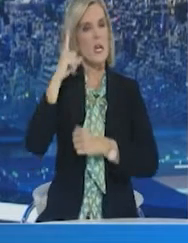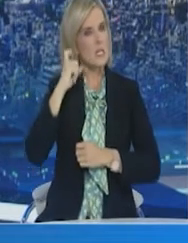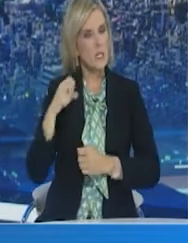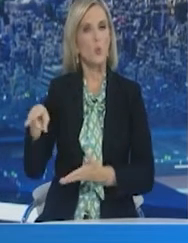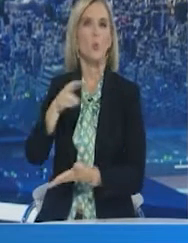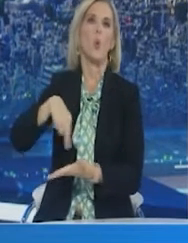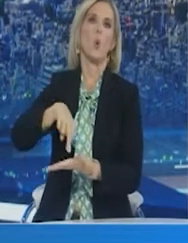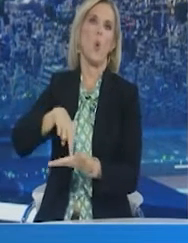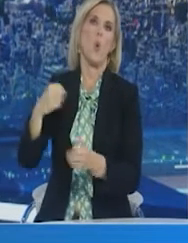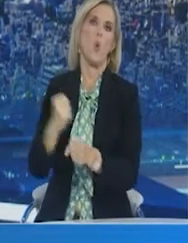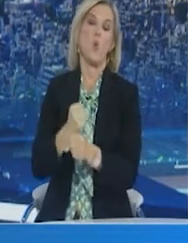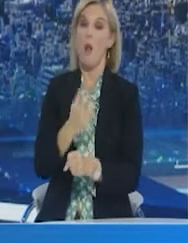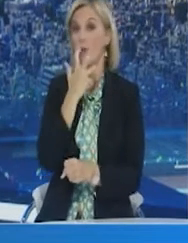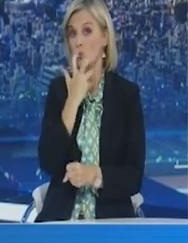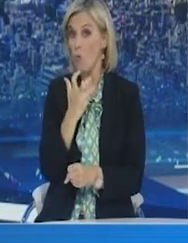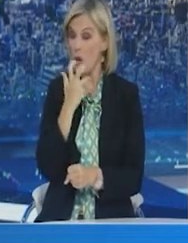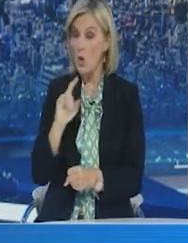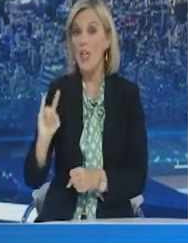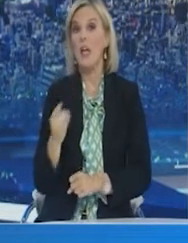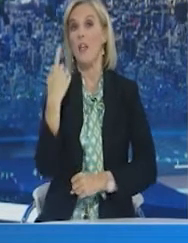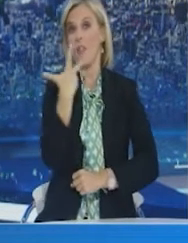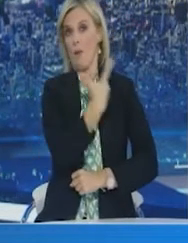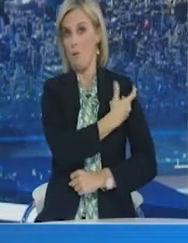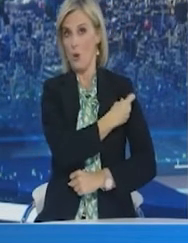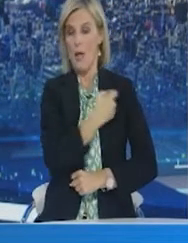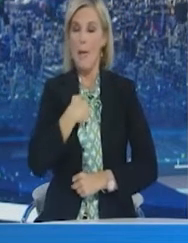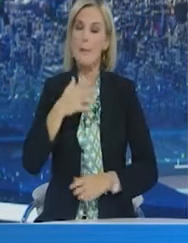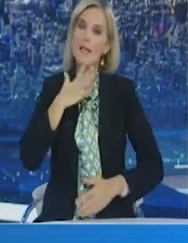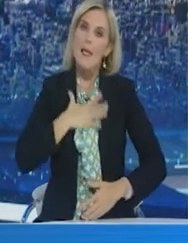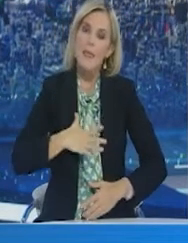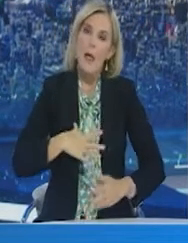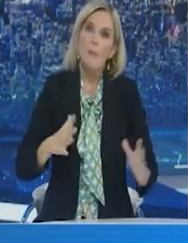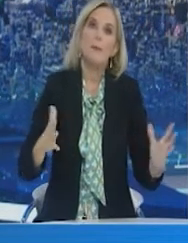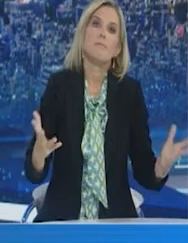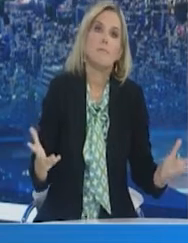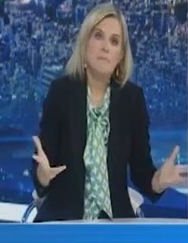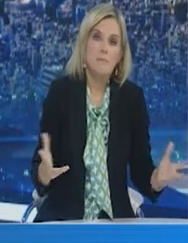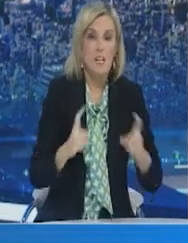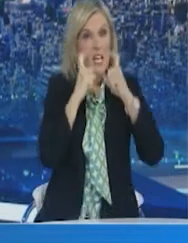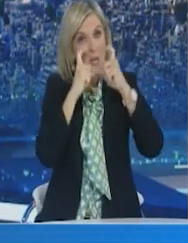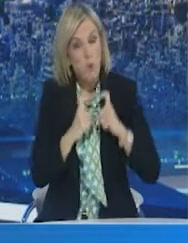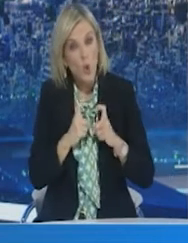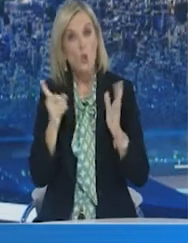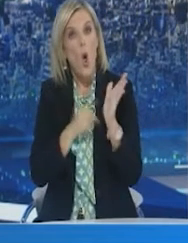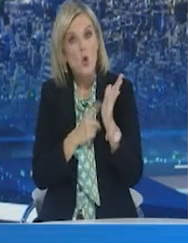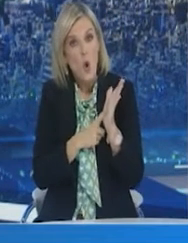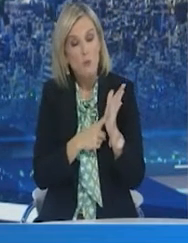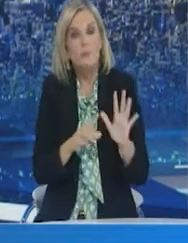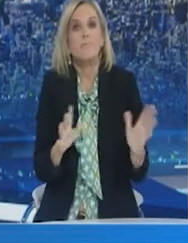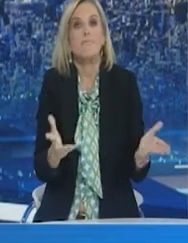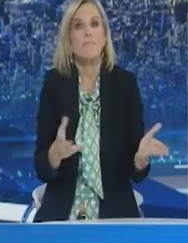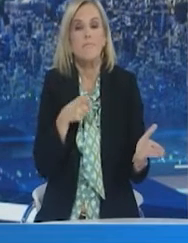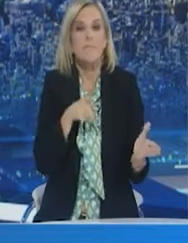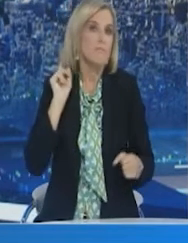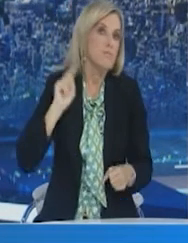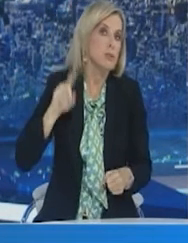εμβολιαστεί. Θα θέλαμε η υποχρεωτικότητα να μην ήταν ποτέ ένα θέμα συζήτησης στη χώρα μας.